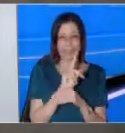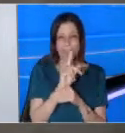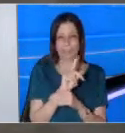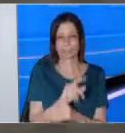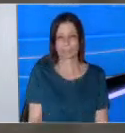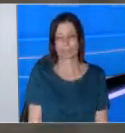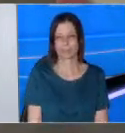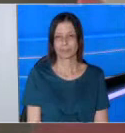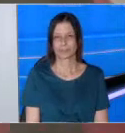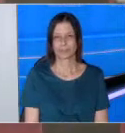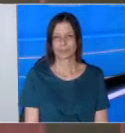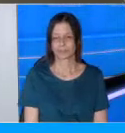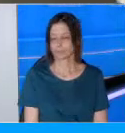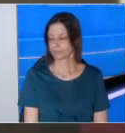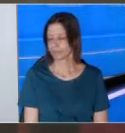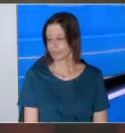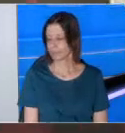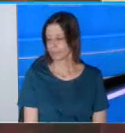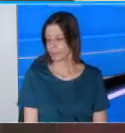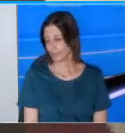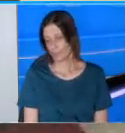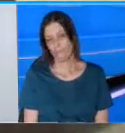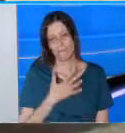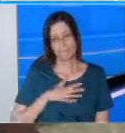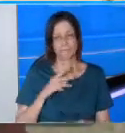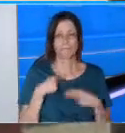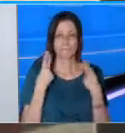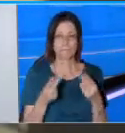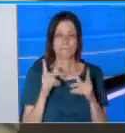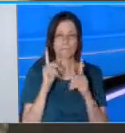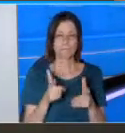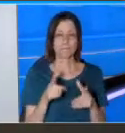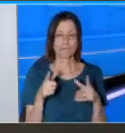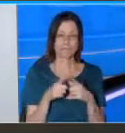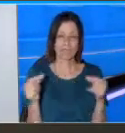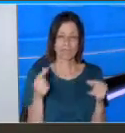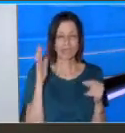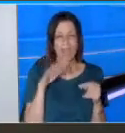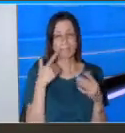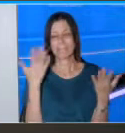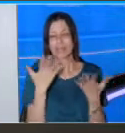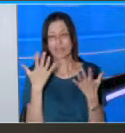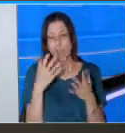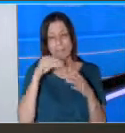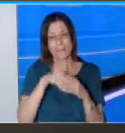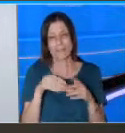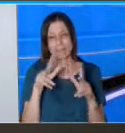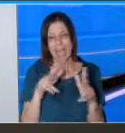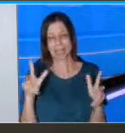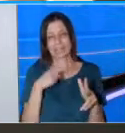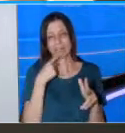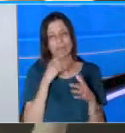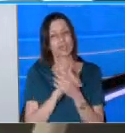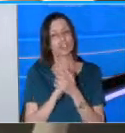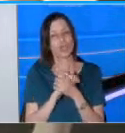תודה נדב. אנחנו רוצים לחזור ללחימה בעזה, וגם כל מה שקורה כאן, גם בפנים הארץ, ולומר